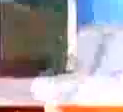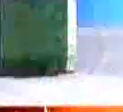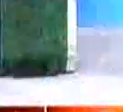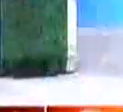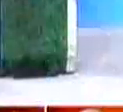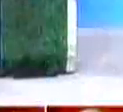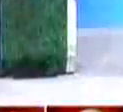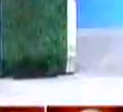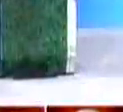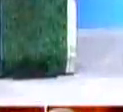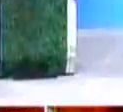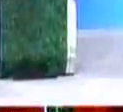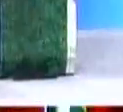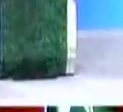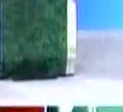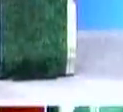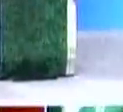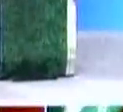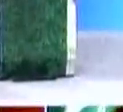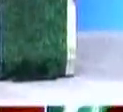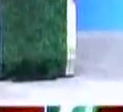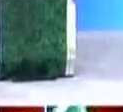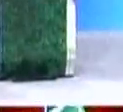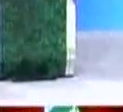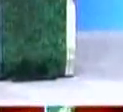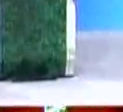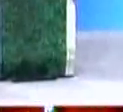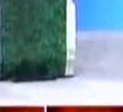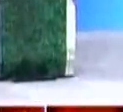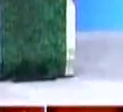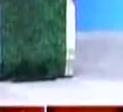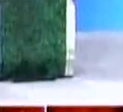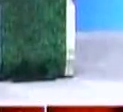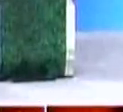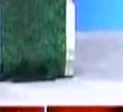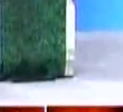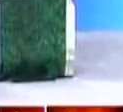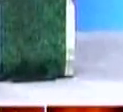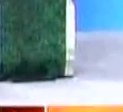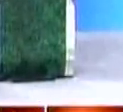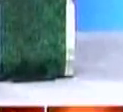多的期待。好，我们欢迎民进党代理党主席柯建铭先生也一起上台。